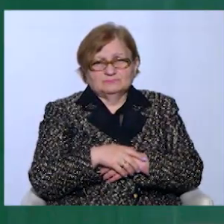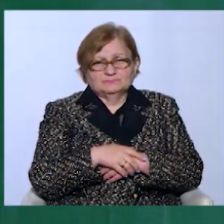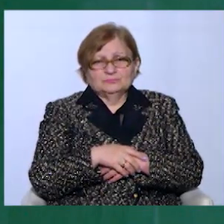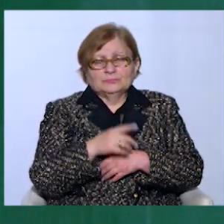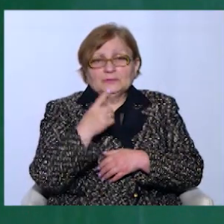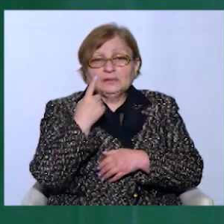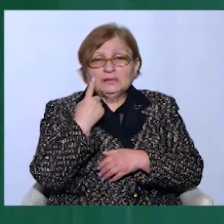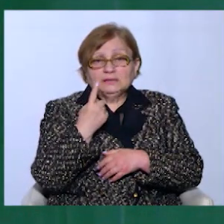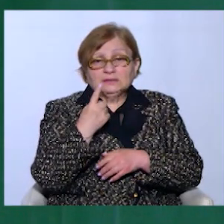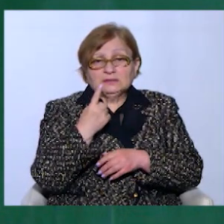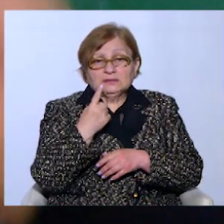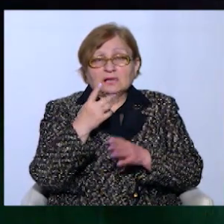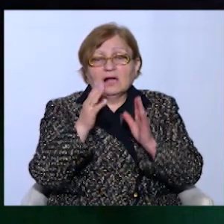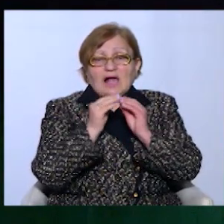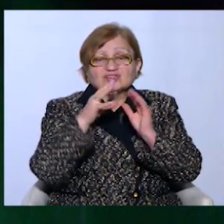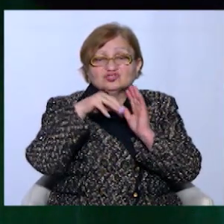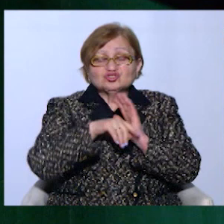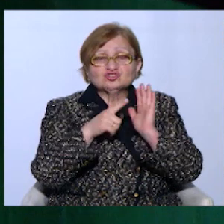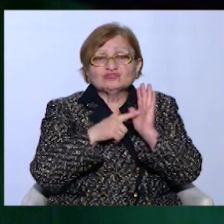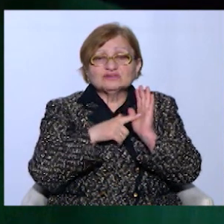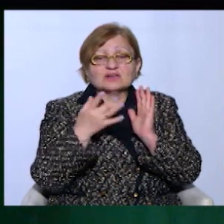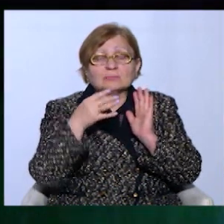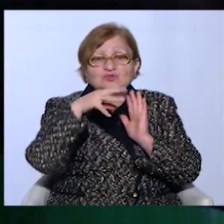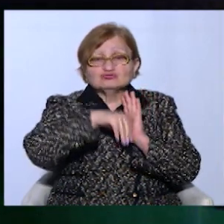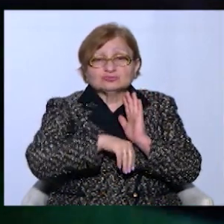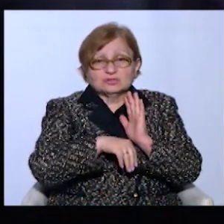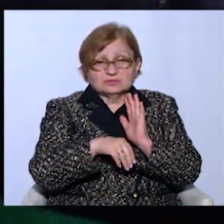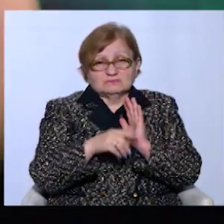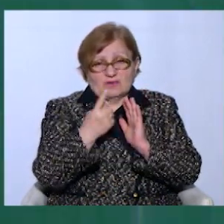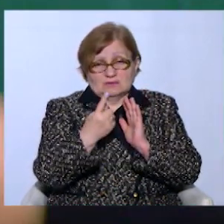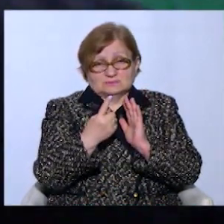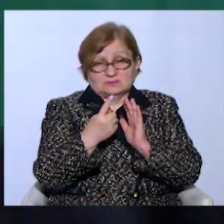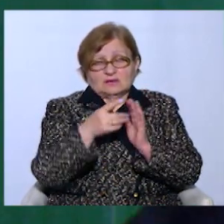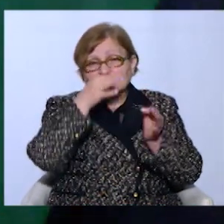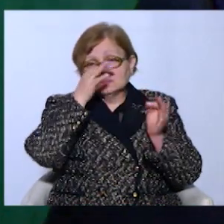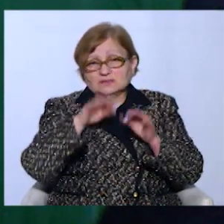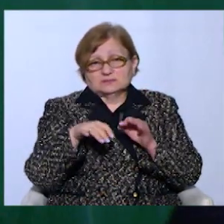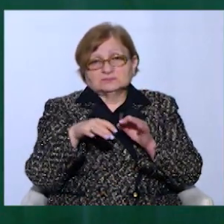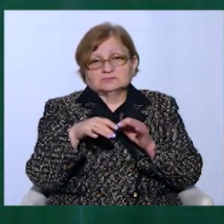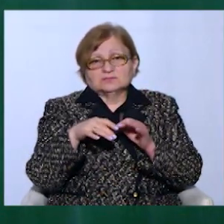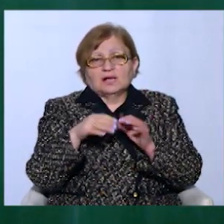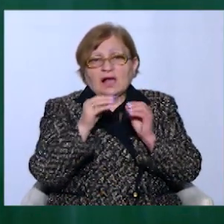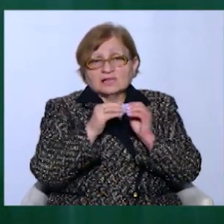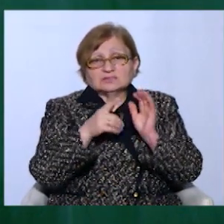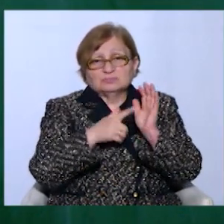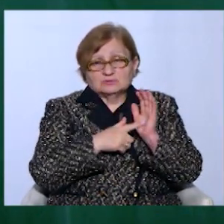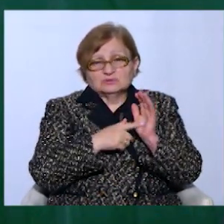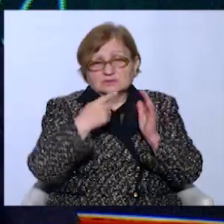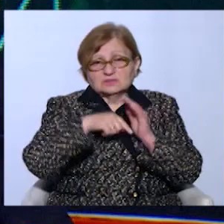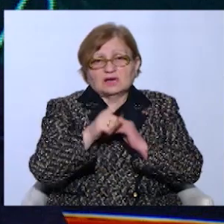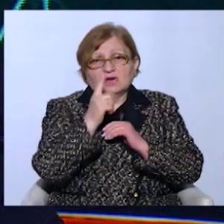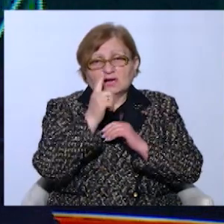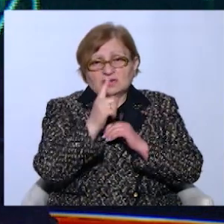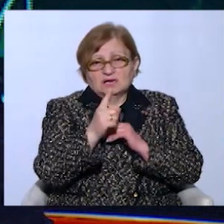10-ში 7 მოთავსდება ერთხელ ნაშთი 3 და 10 მე 7-დი ხო არის 1 მე 7-ის